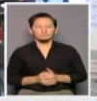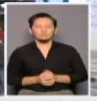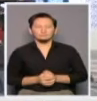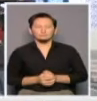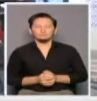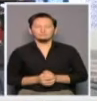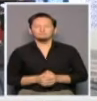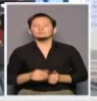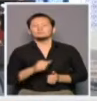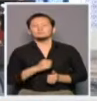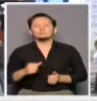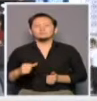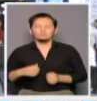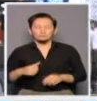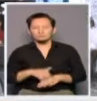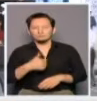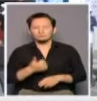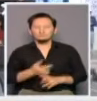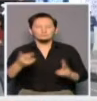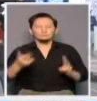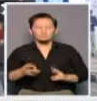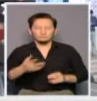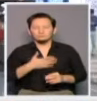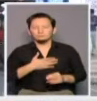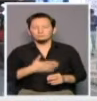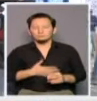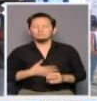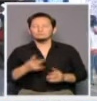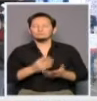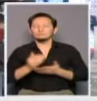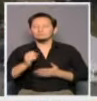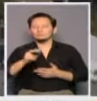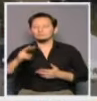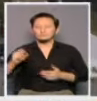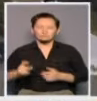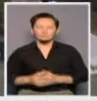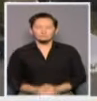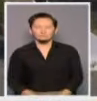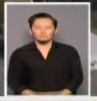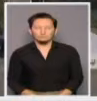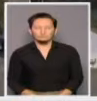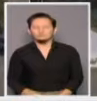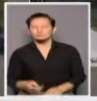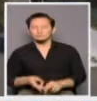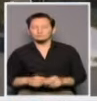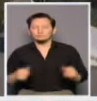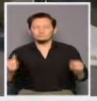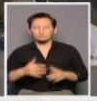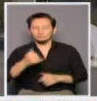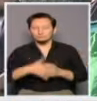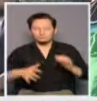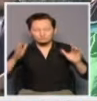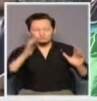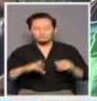А самое главное – обрести довольство Всевышнего Аллаха. Для прихожан центральной мечети